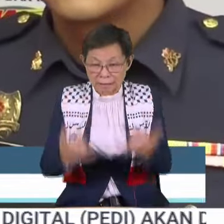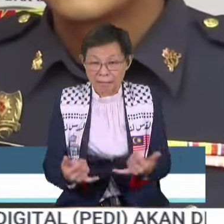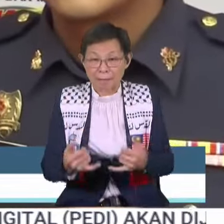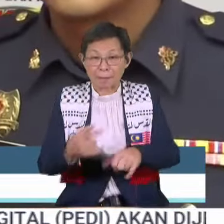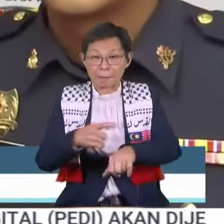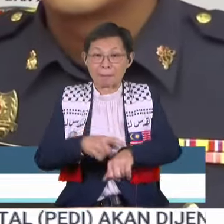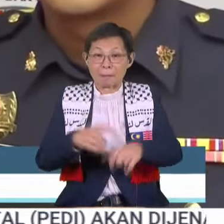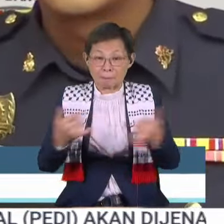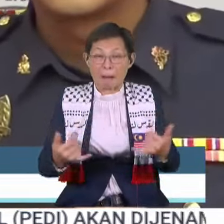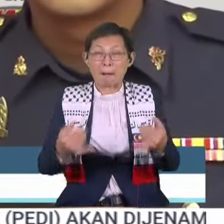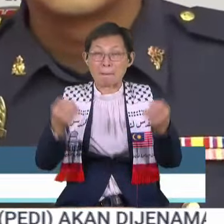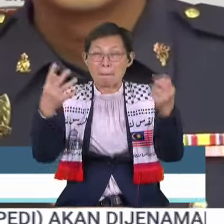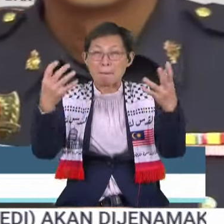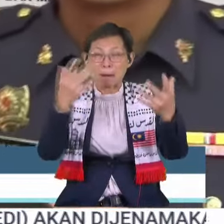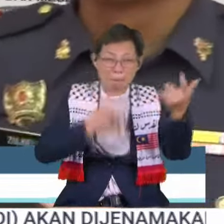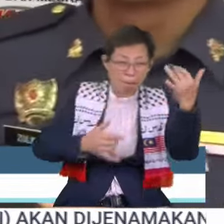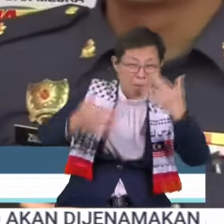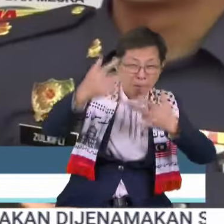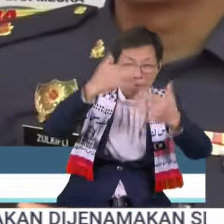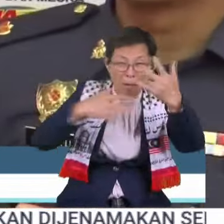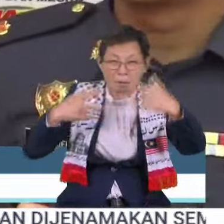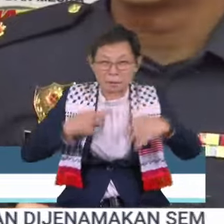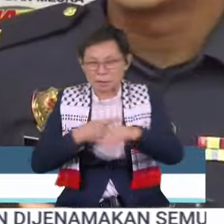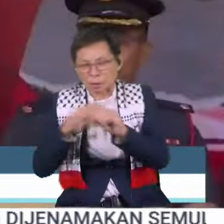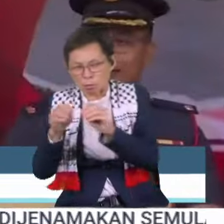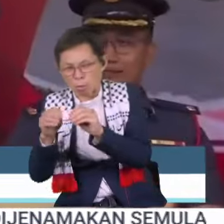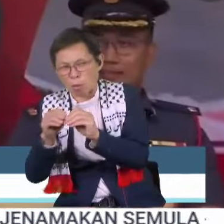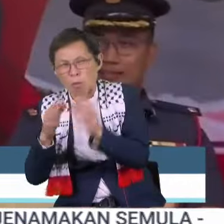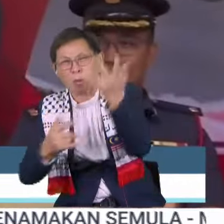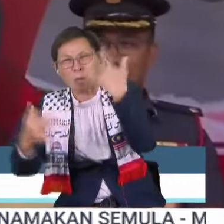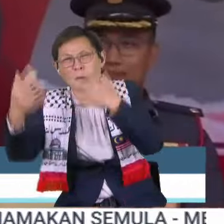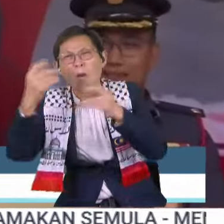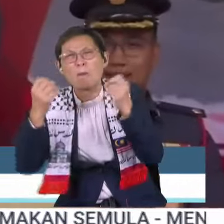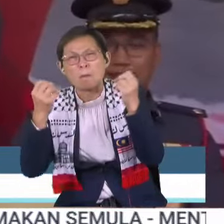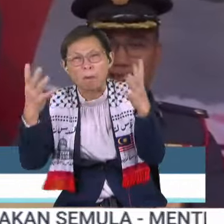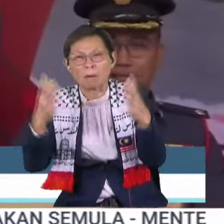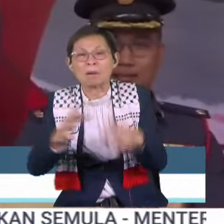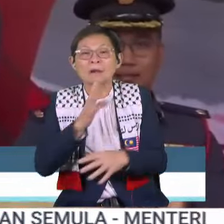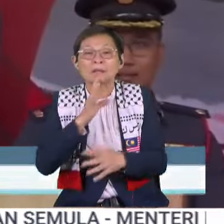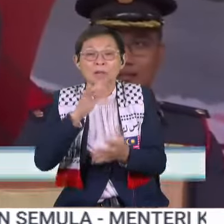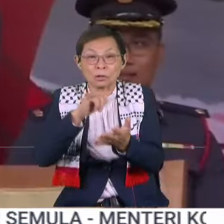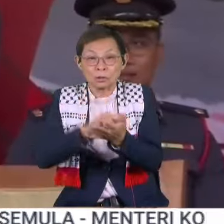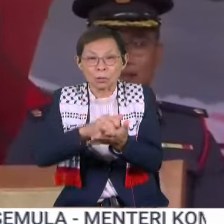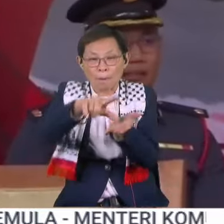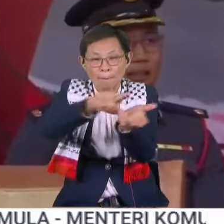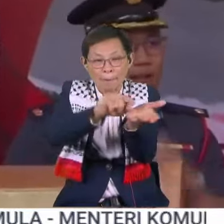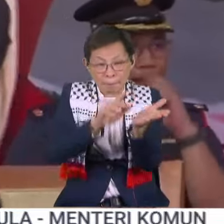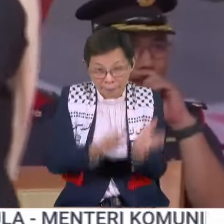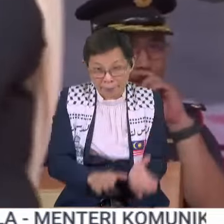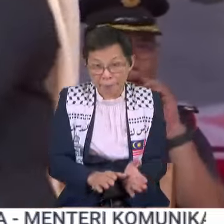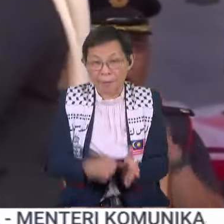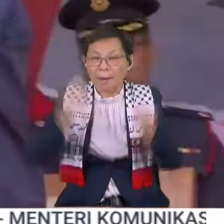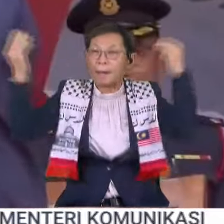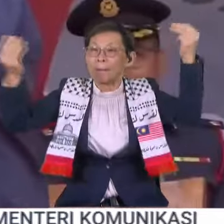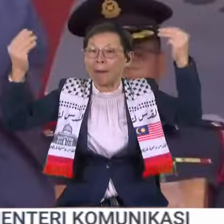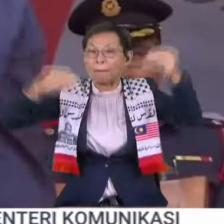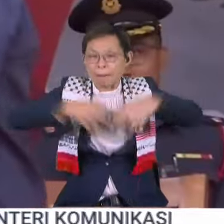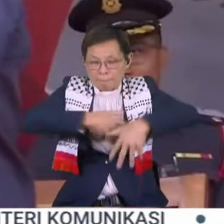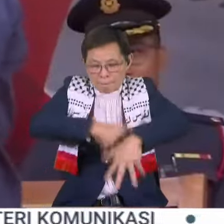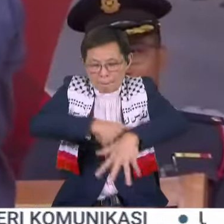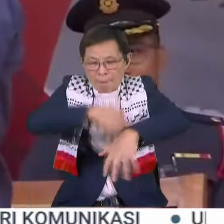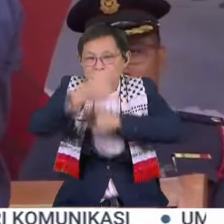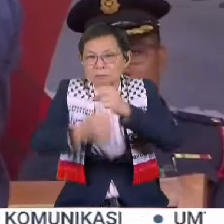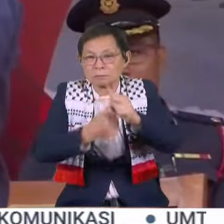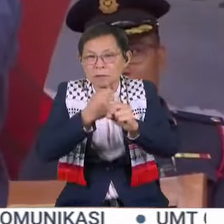musim banyak kebakaran tu kes kami pun meningkat jugalah Beliau berkata demikian kepada media selepas Majlis perbarisan